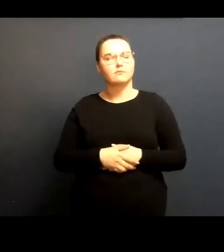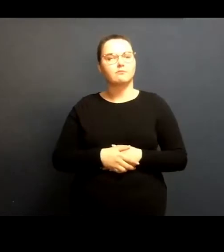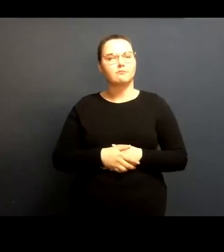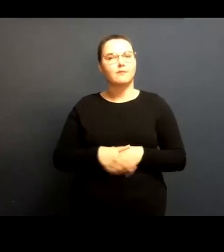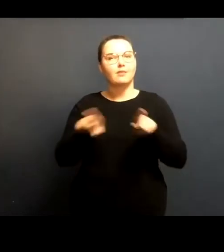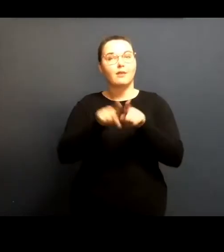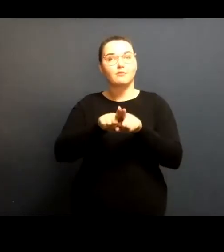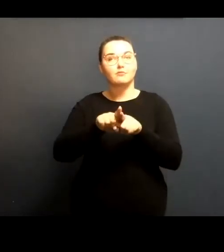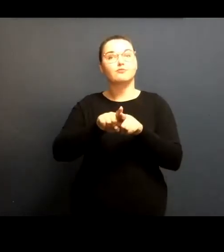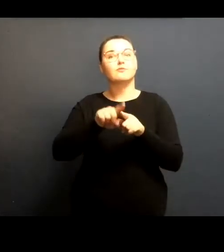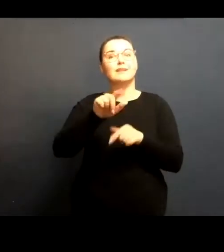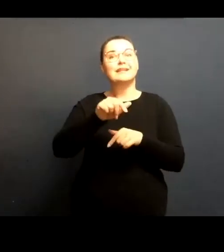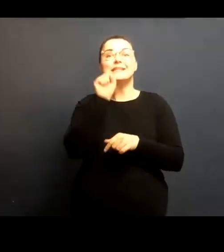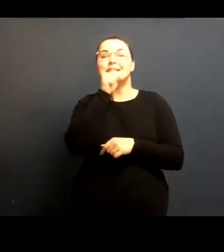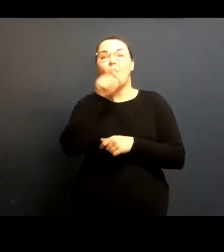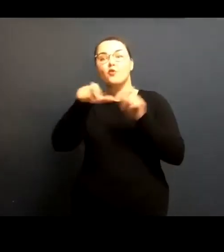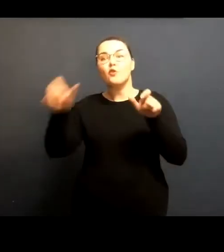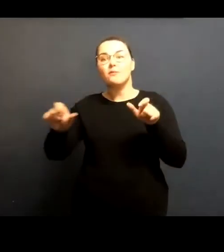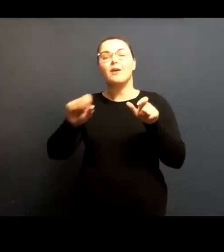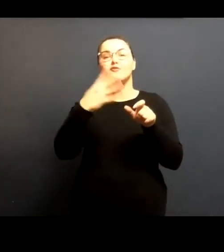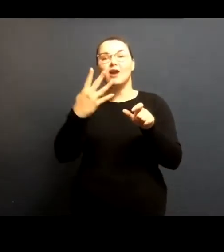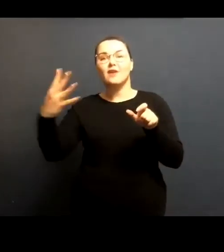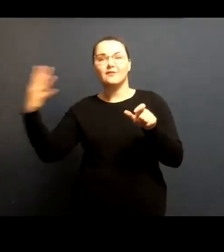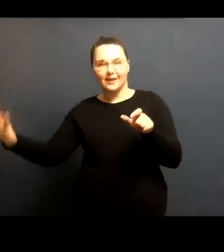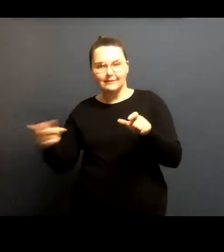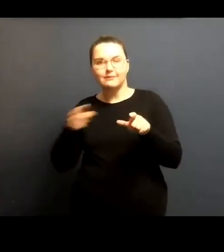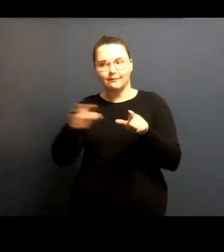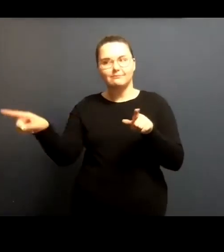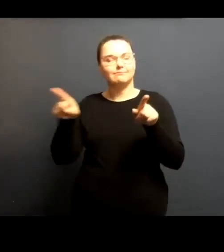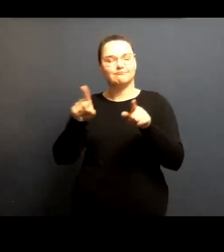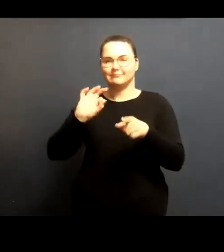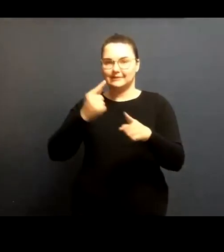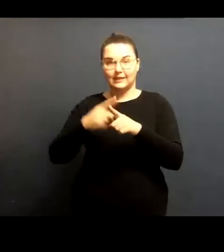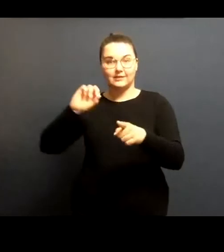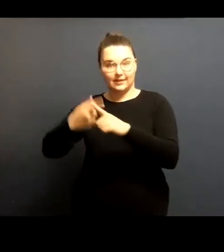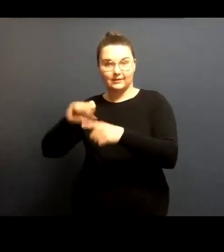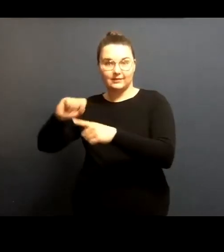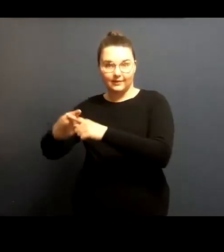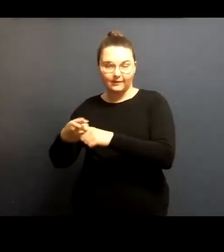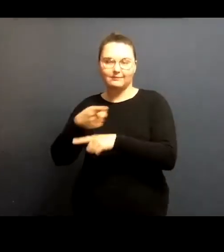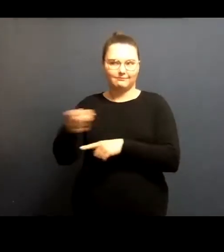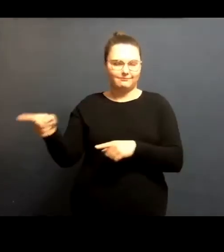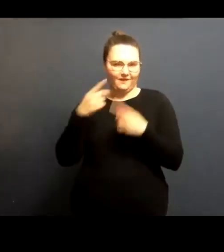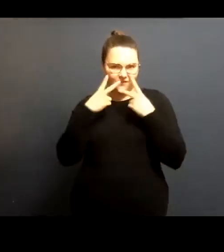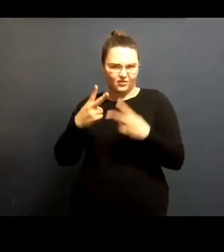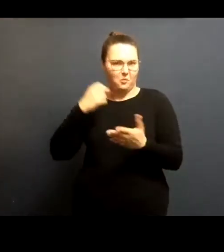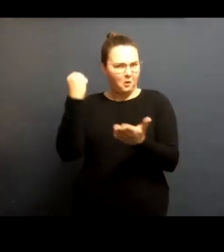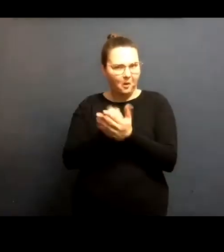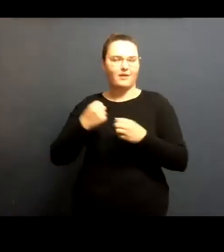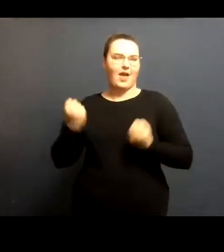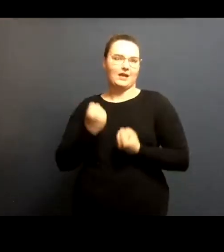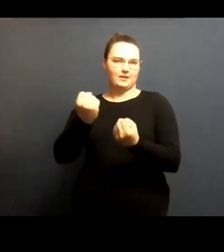co czwarty senior, czyli 25%. Czyli to są procenty, które wskazują na konkretną aktywność w tym obszarze życia.